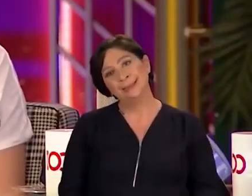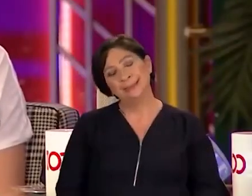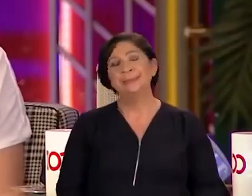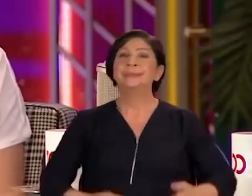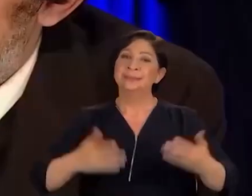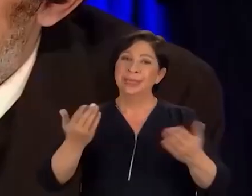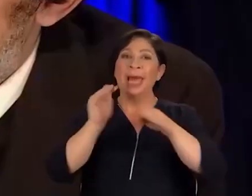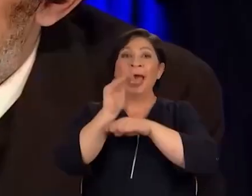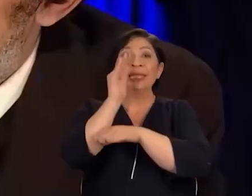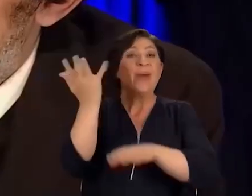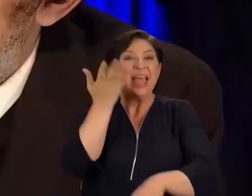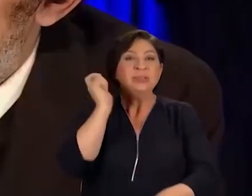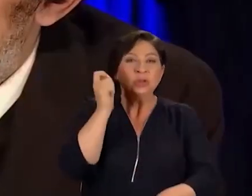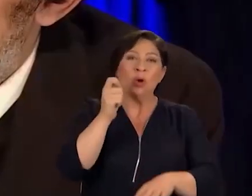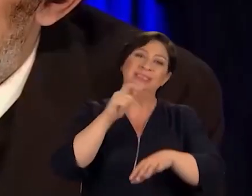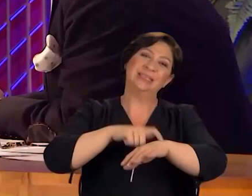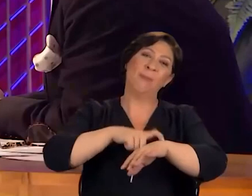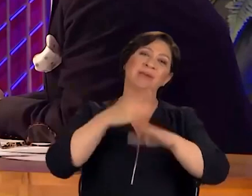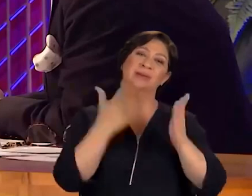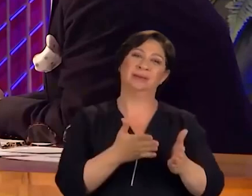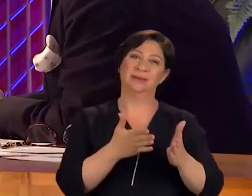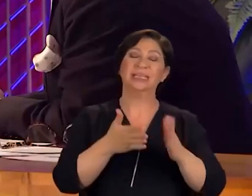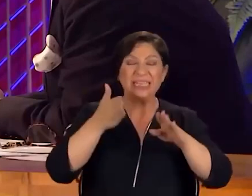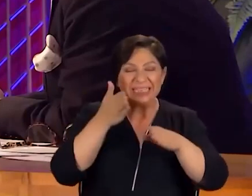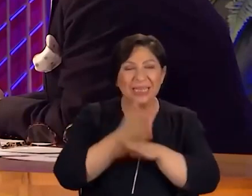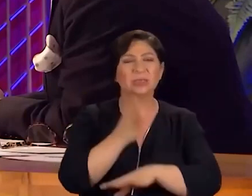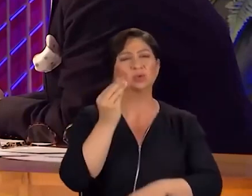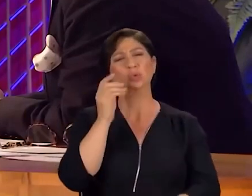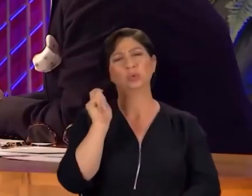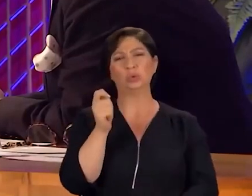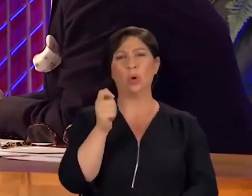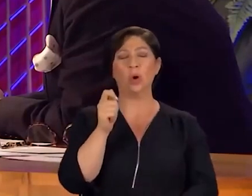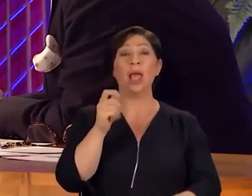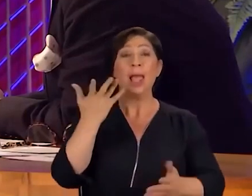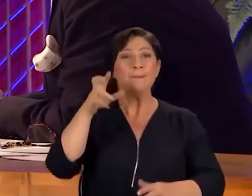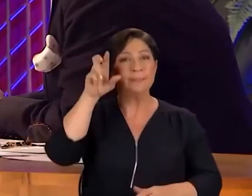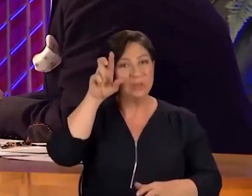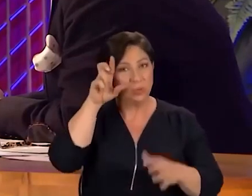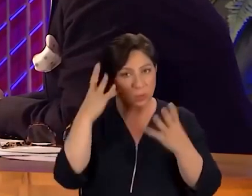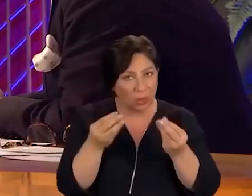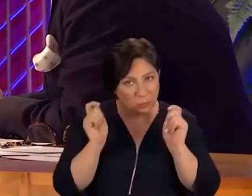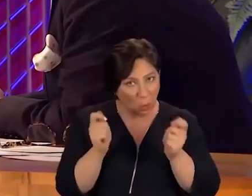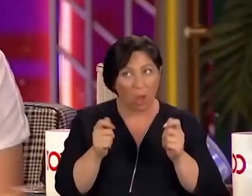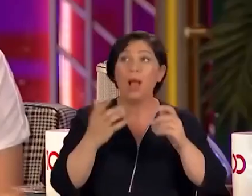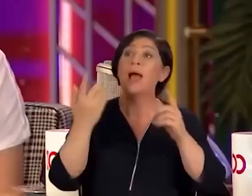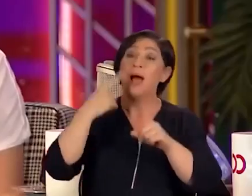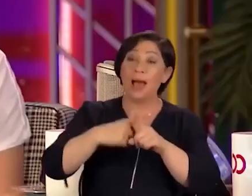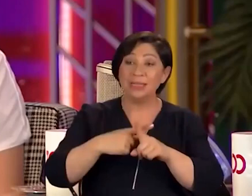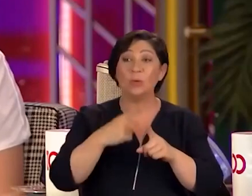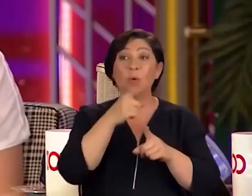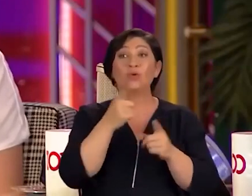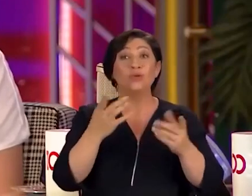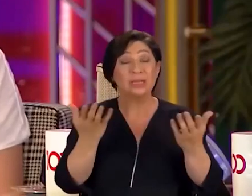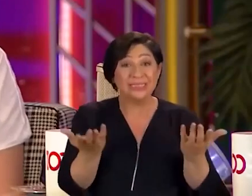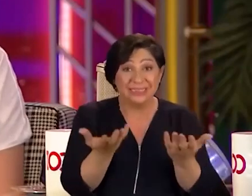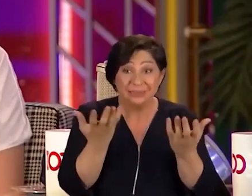yani hayatımın en zor anlarıydı diyebilirim. Gerçekten çok zordu. Hem psikolojik olarak çok zordu, hem taşımak açısından